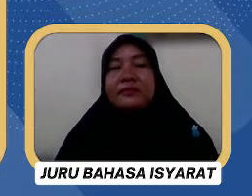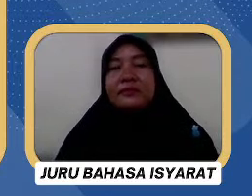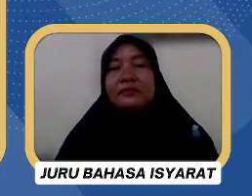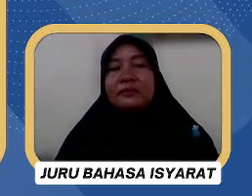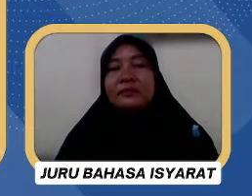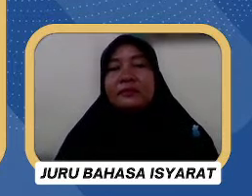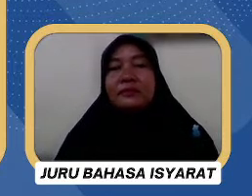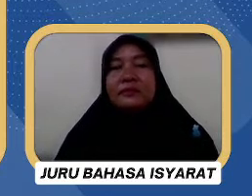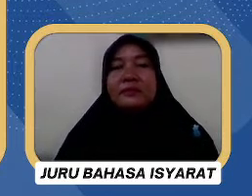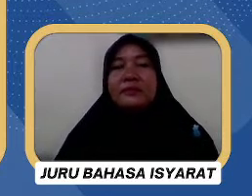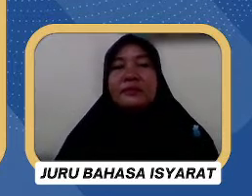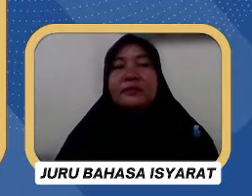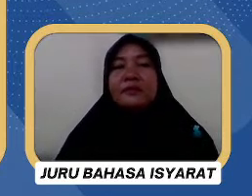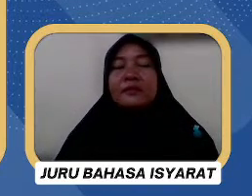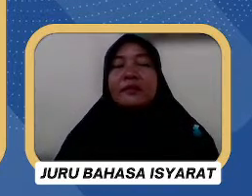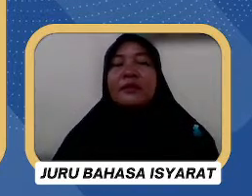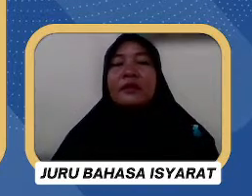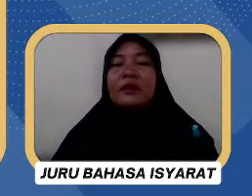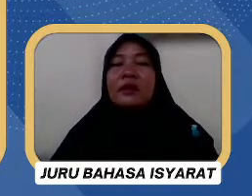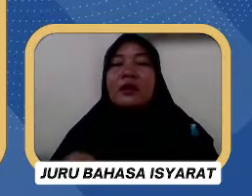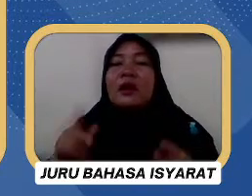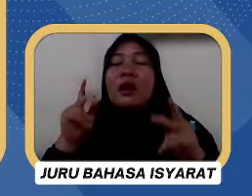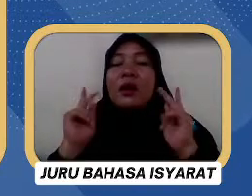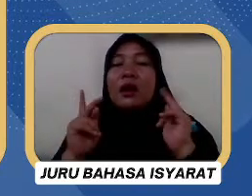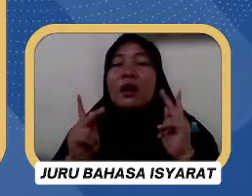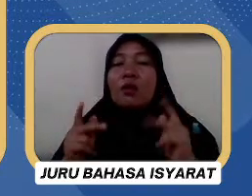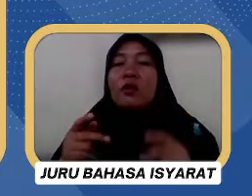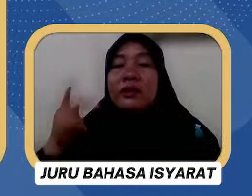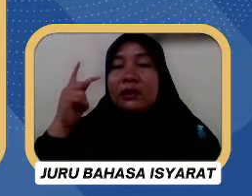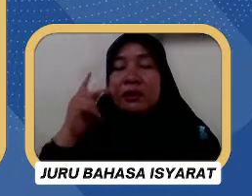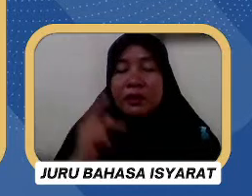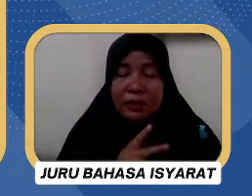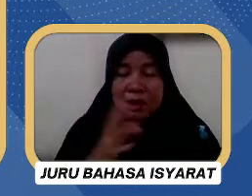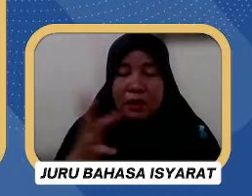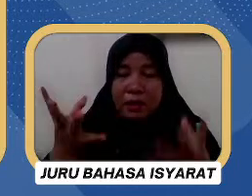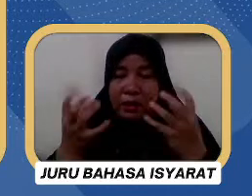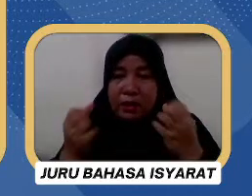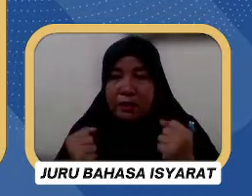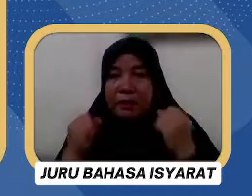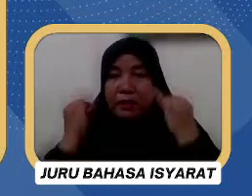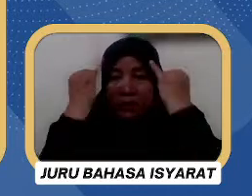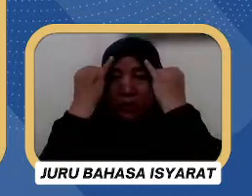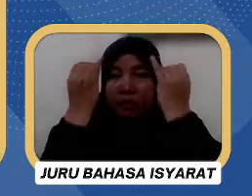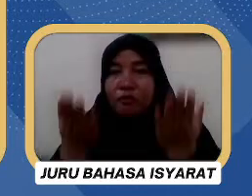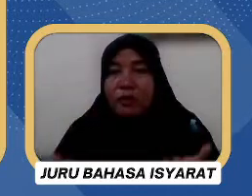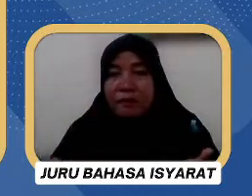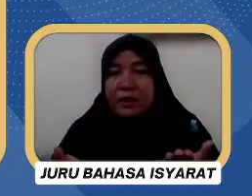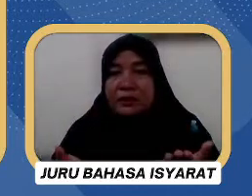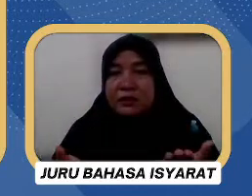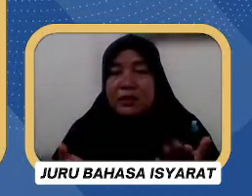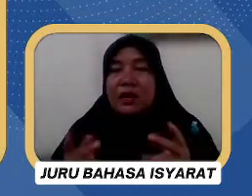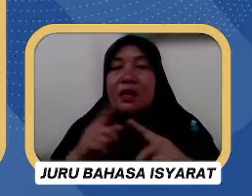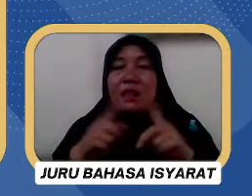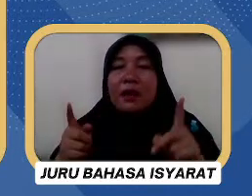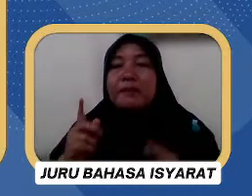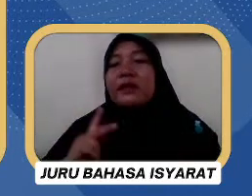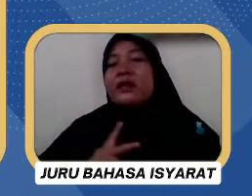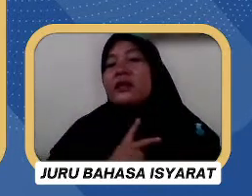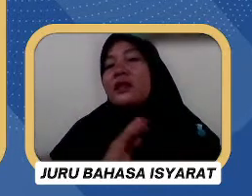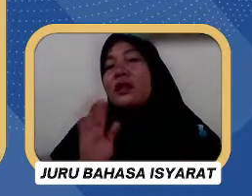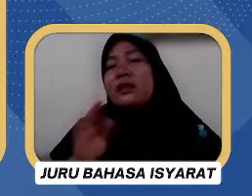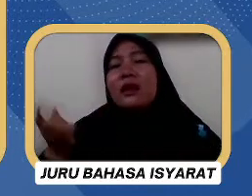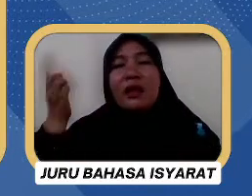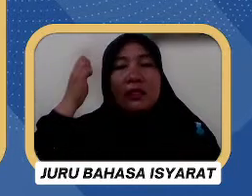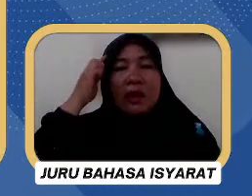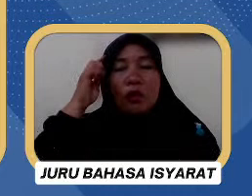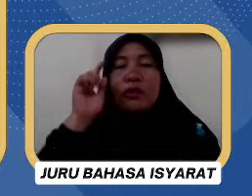mungkin dalam artian informasi tersebut belum tentu benar, kalau saya boleh memberikan tips, itu hal sederhana bisa kita lakukan adalah 3S. Yang